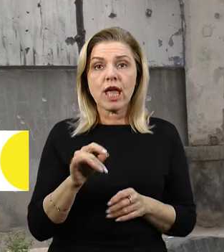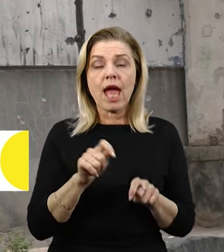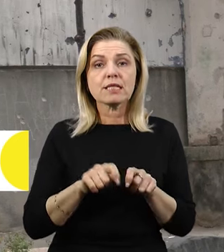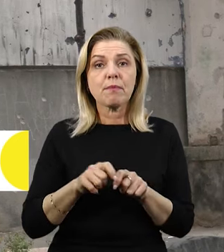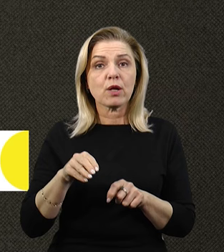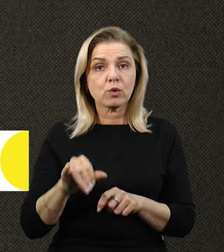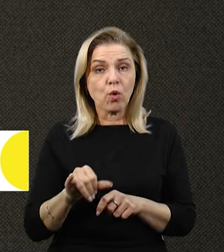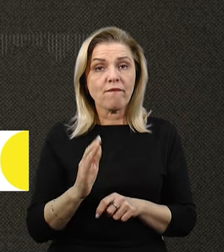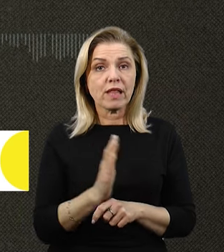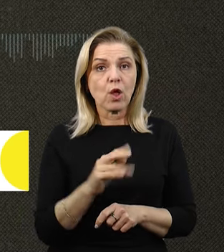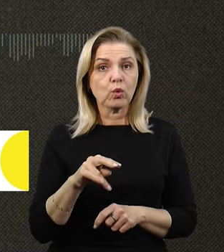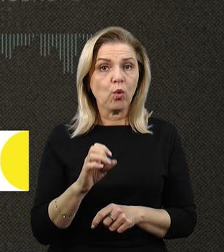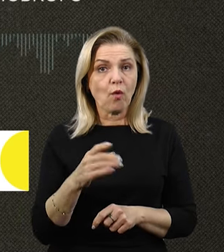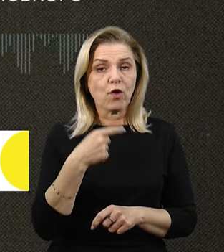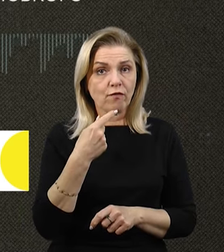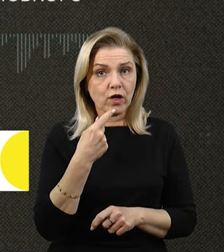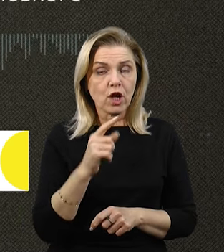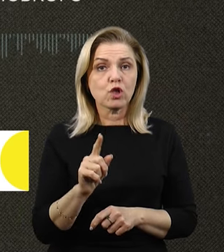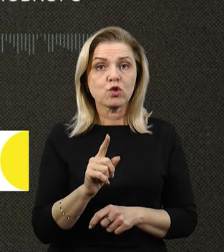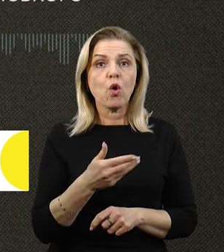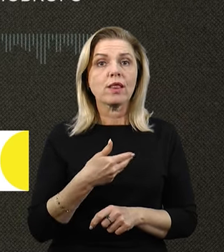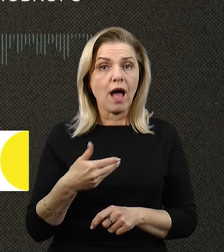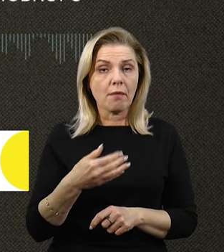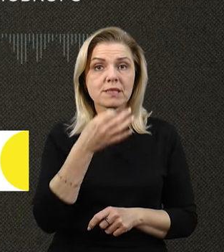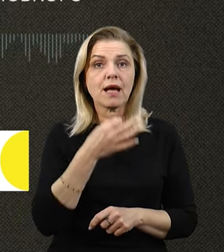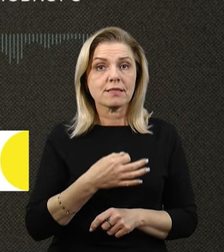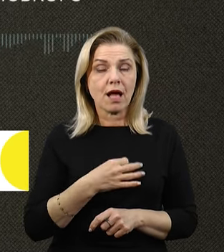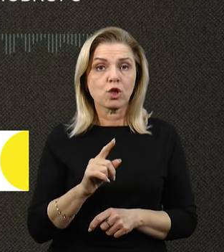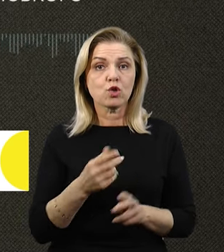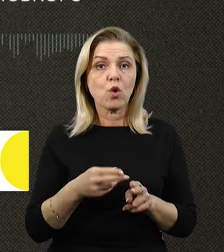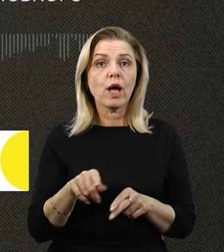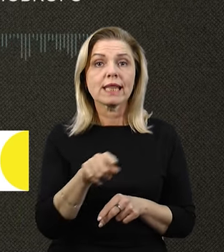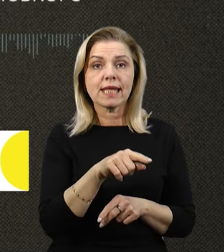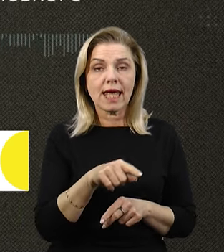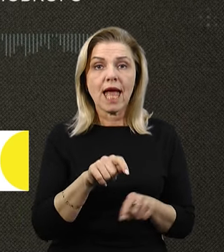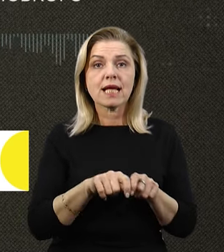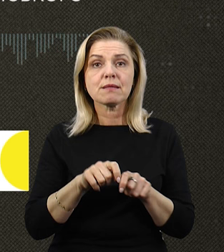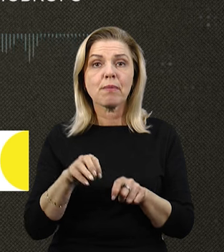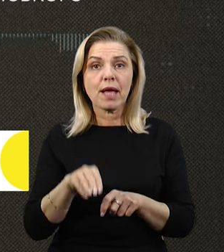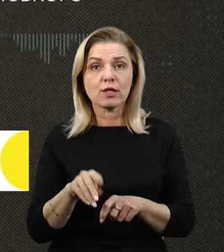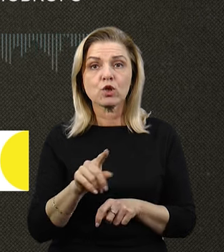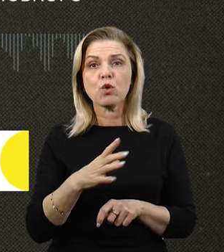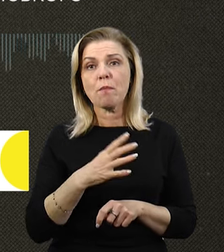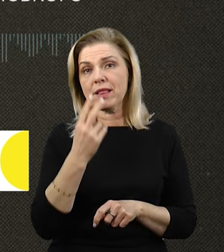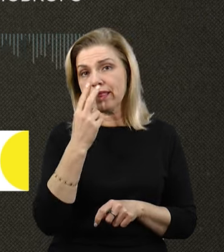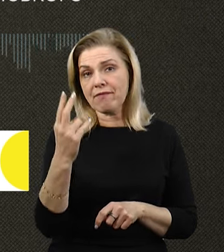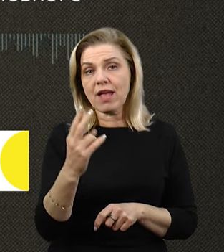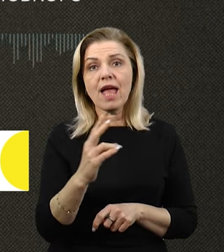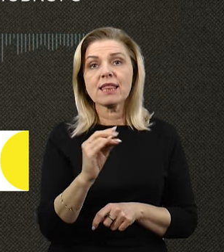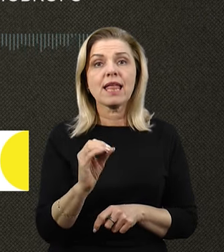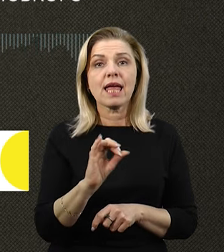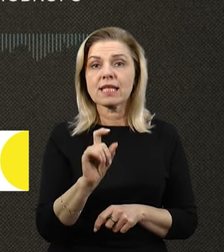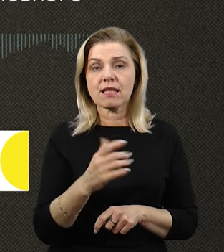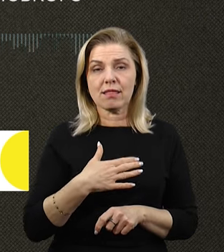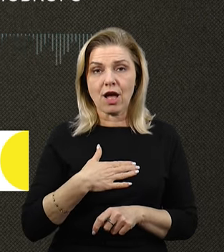говорить наступне. Плюс нам сказали, що ті експерти, які з'явилися десь там не з нашого регіону,